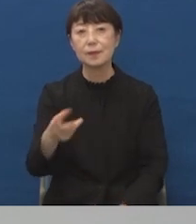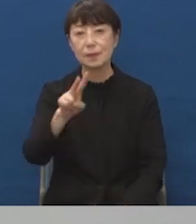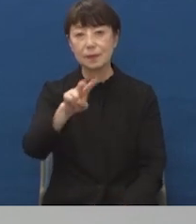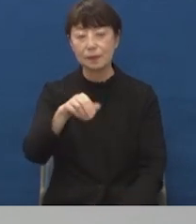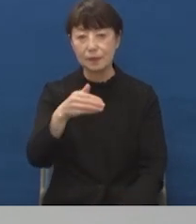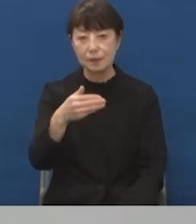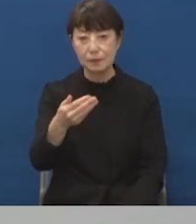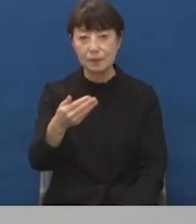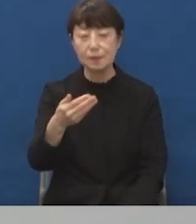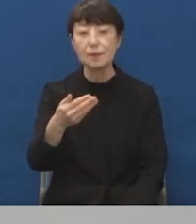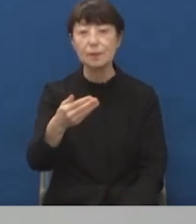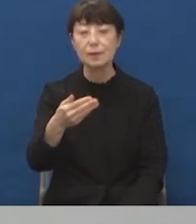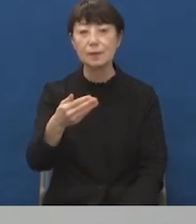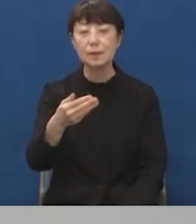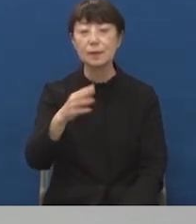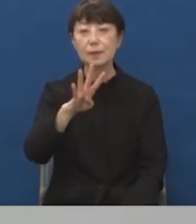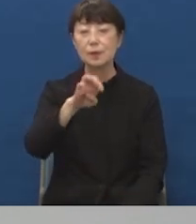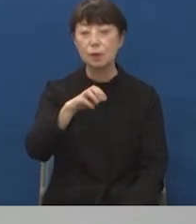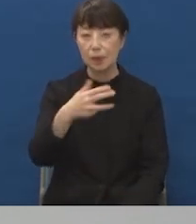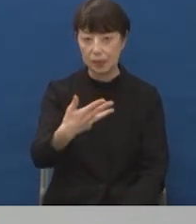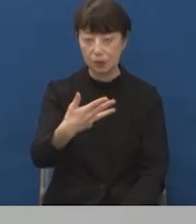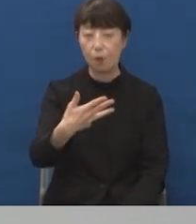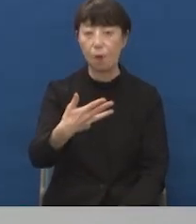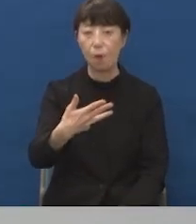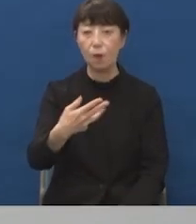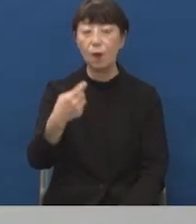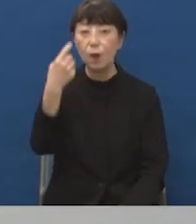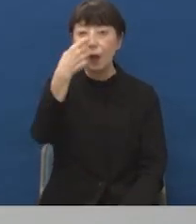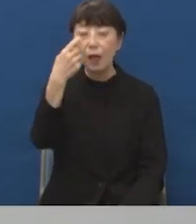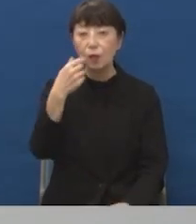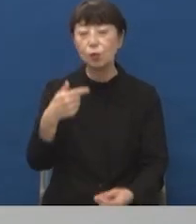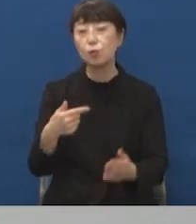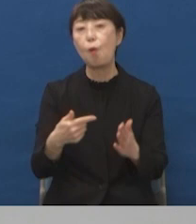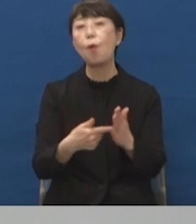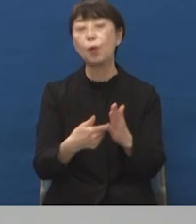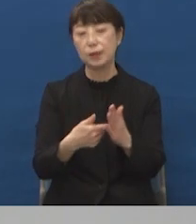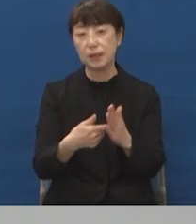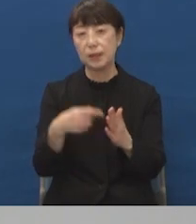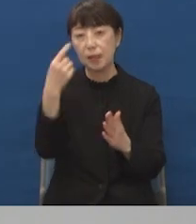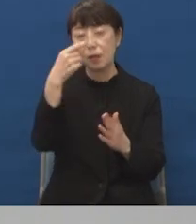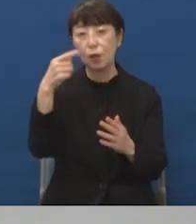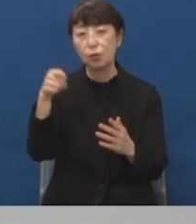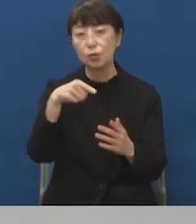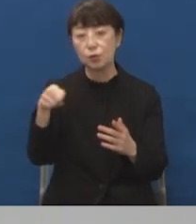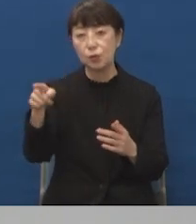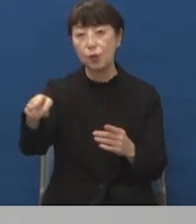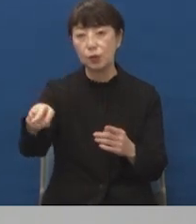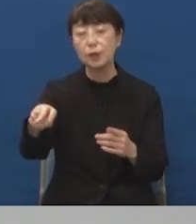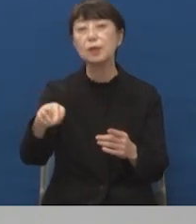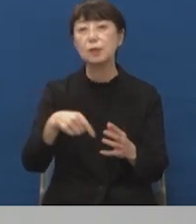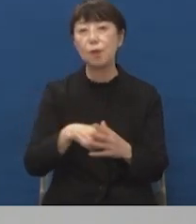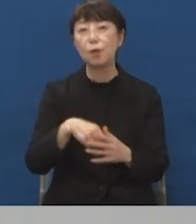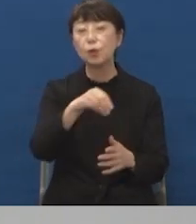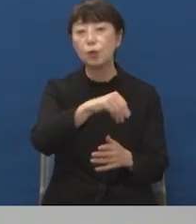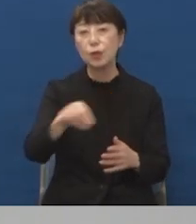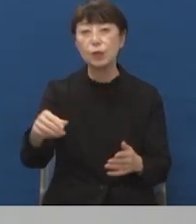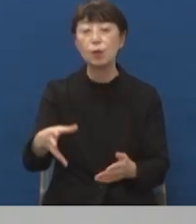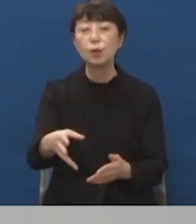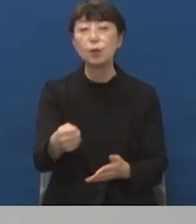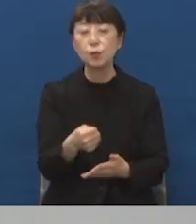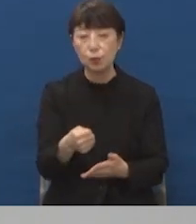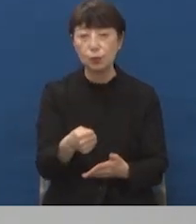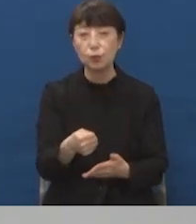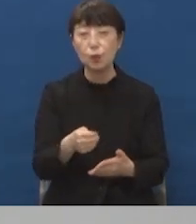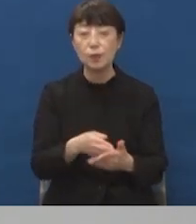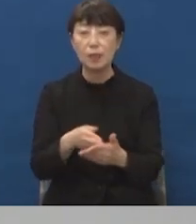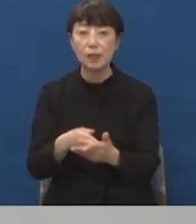市会議第48号、外国法人や外国人による土地等の取得、利用を制限する法整備